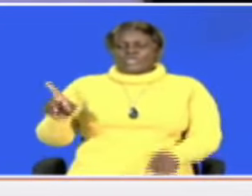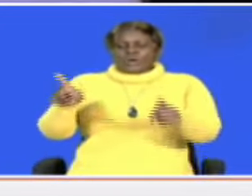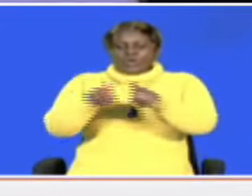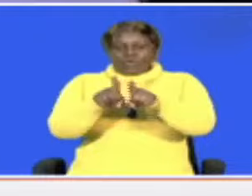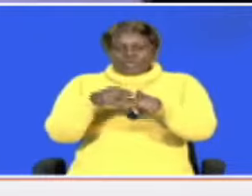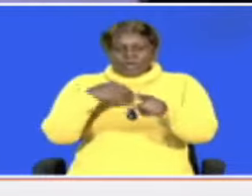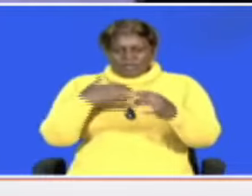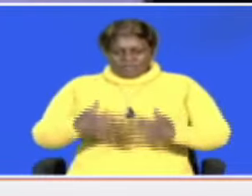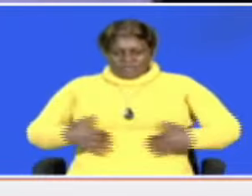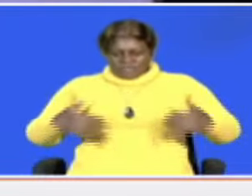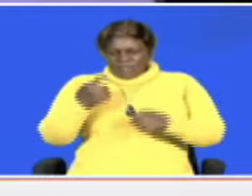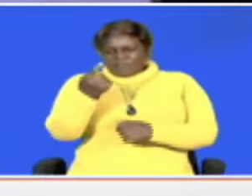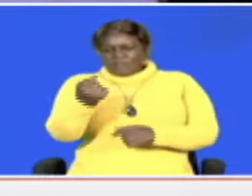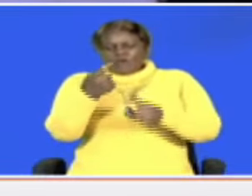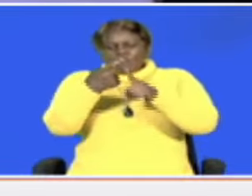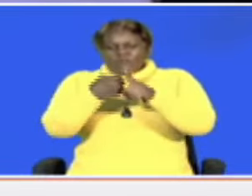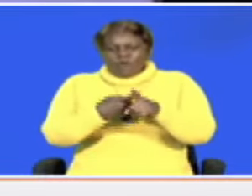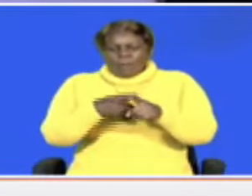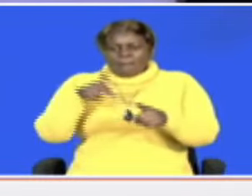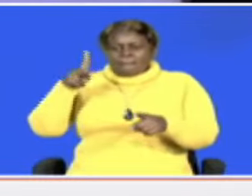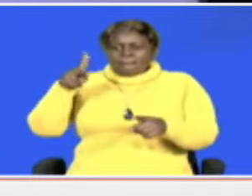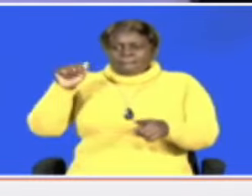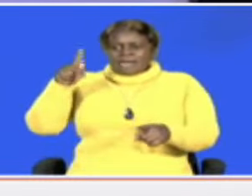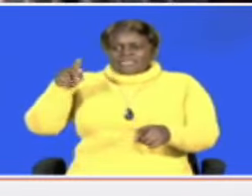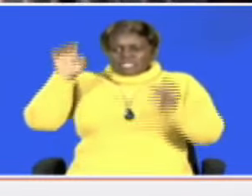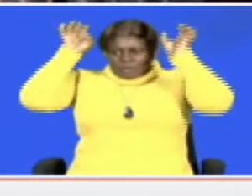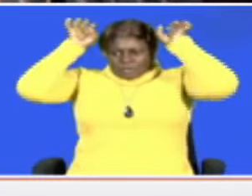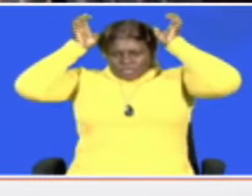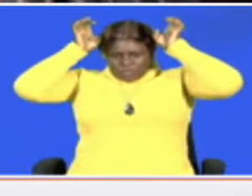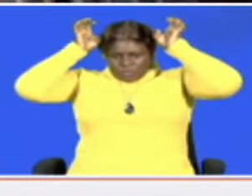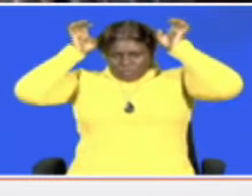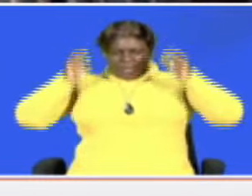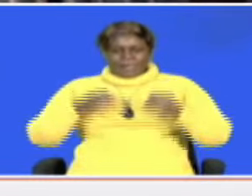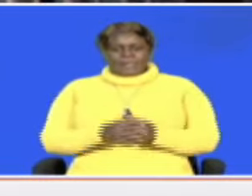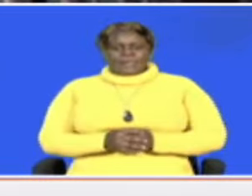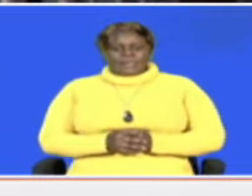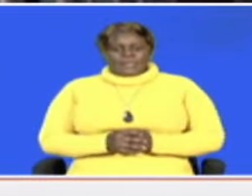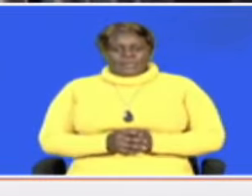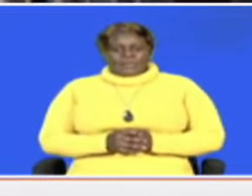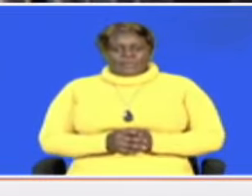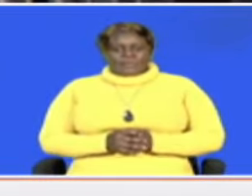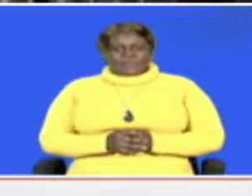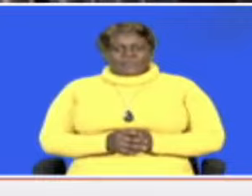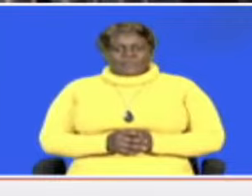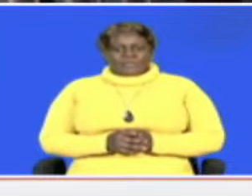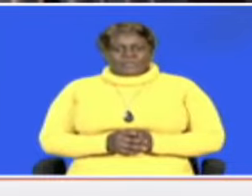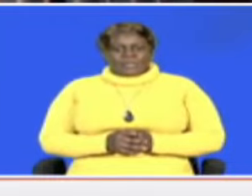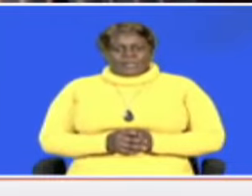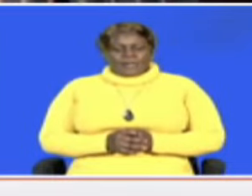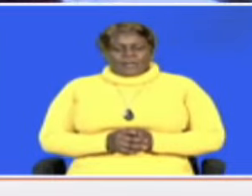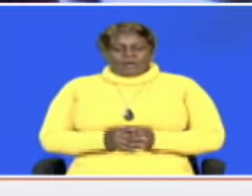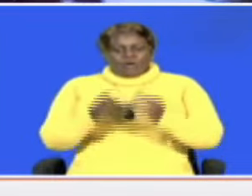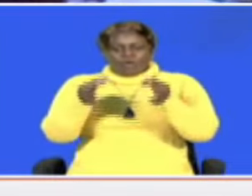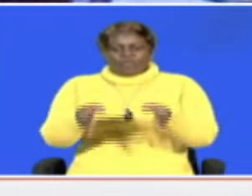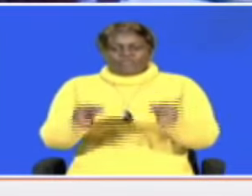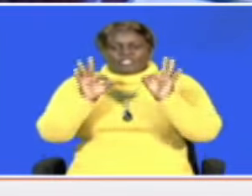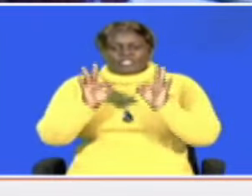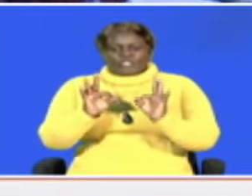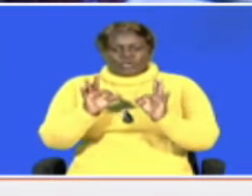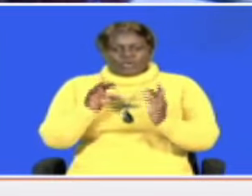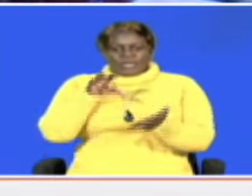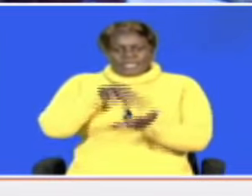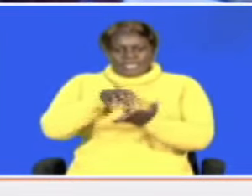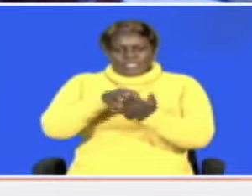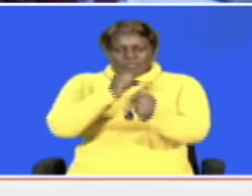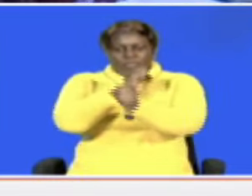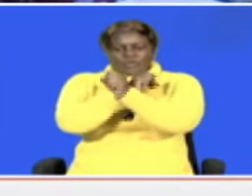kuna wakimbizi wachache kutoka Pakistan na Ethiopia. Ihain Ben Fanis Were, afisa wa kesi ya ulinzi